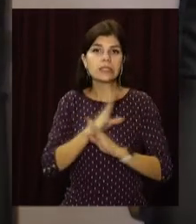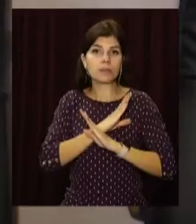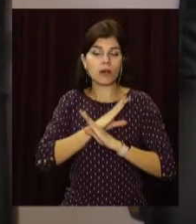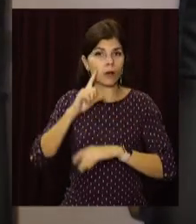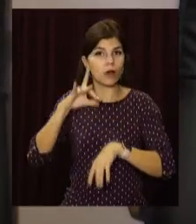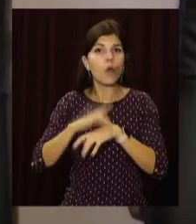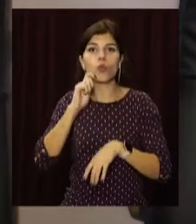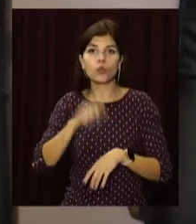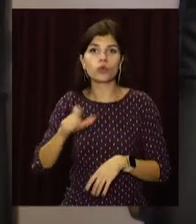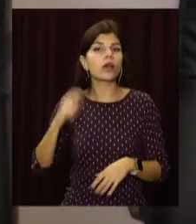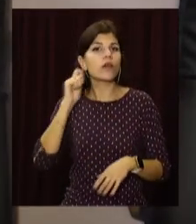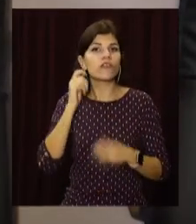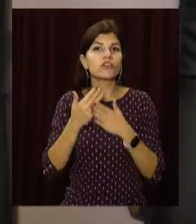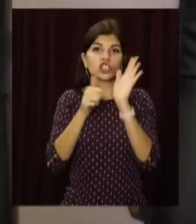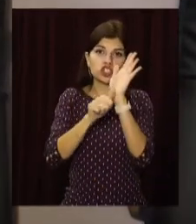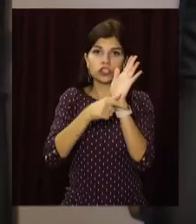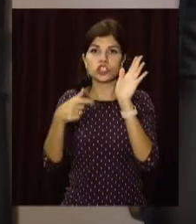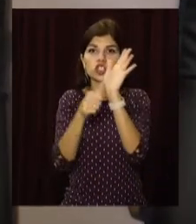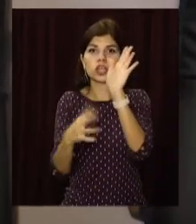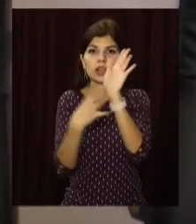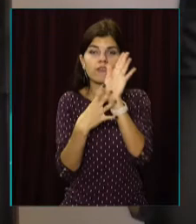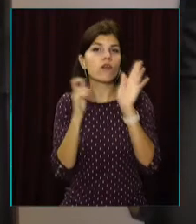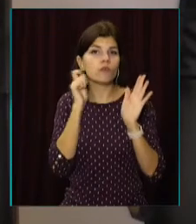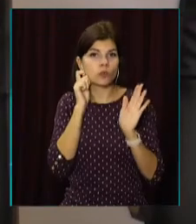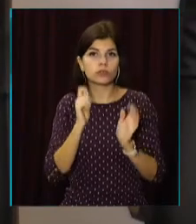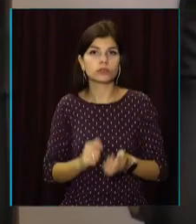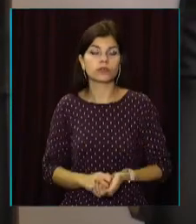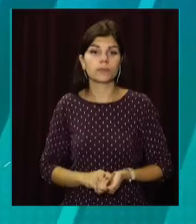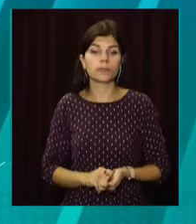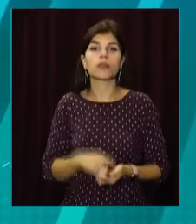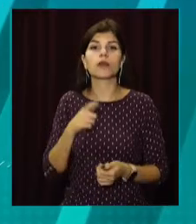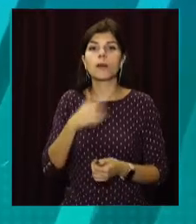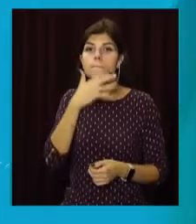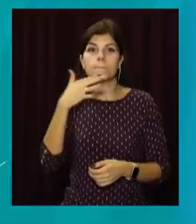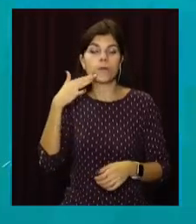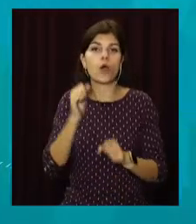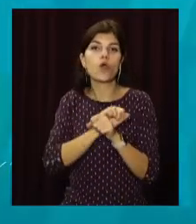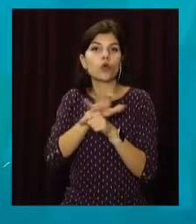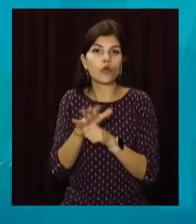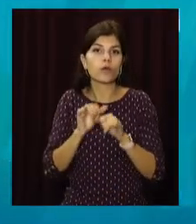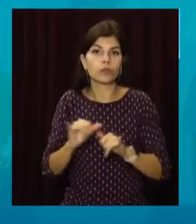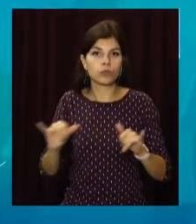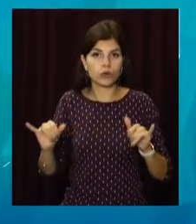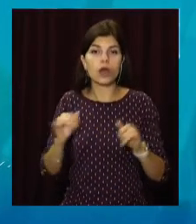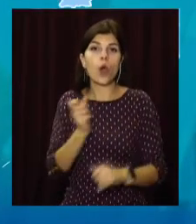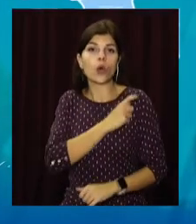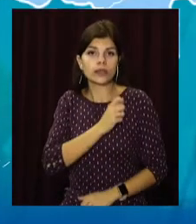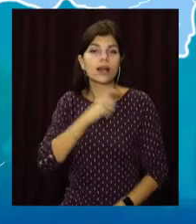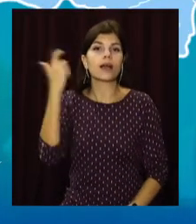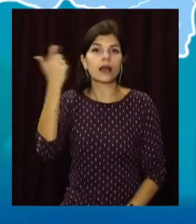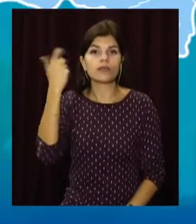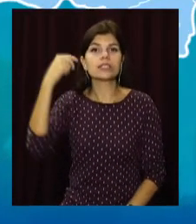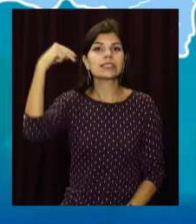були зафіксовані в українців віком 60-69 років. В антилідерах за темпами поширення корони –